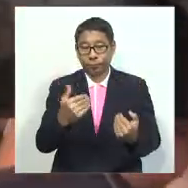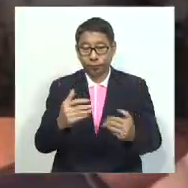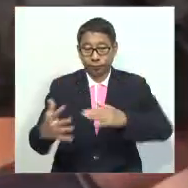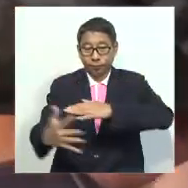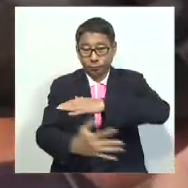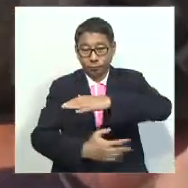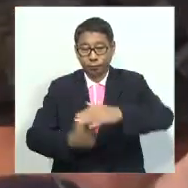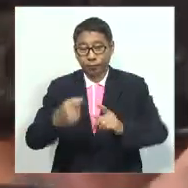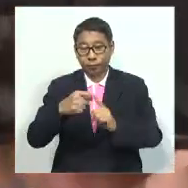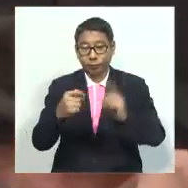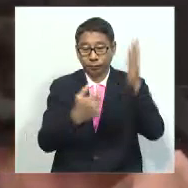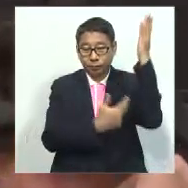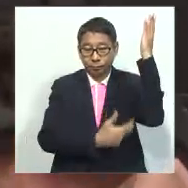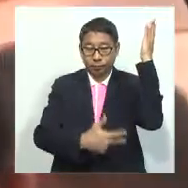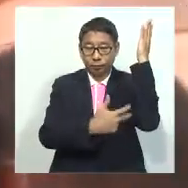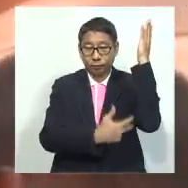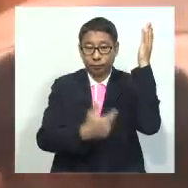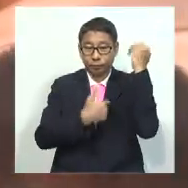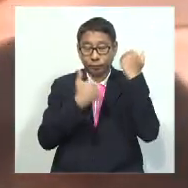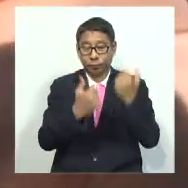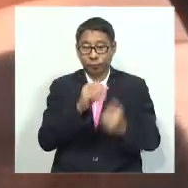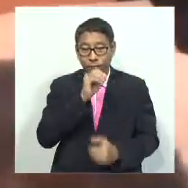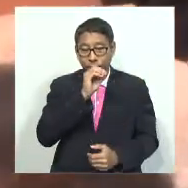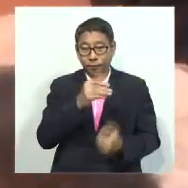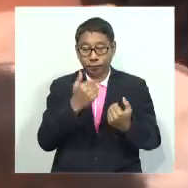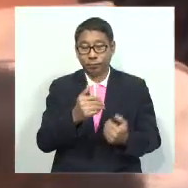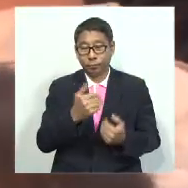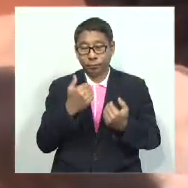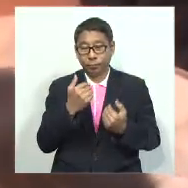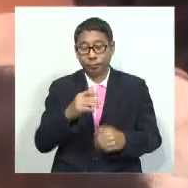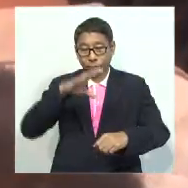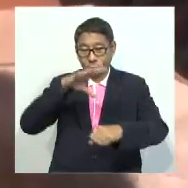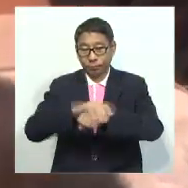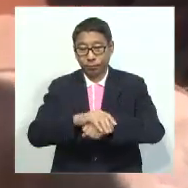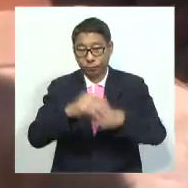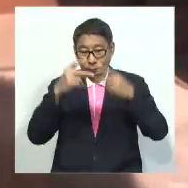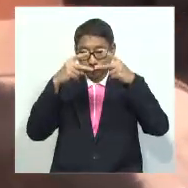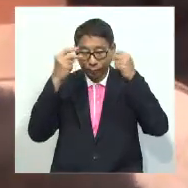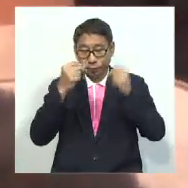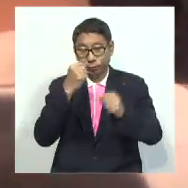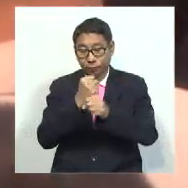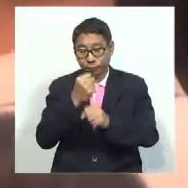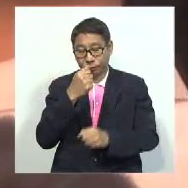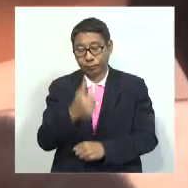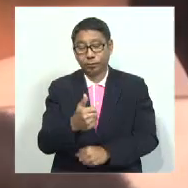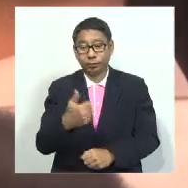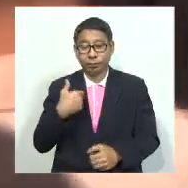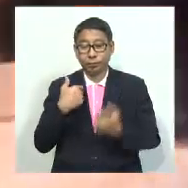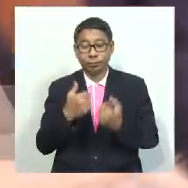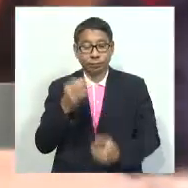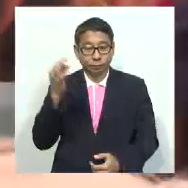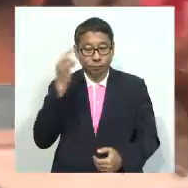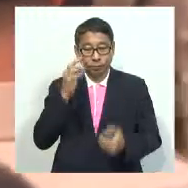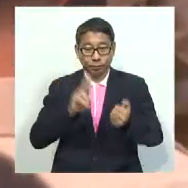ถที่ถูกขโมยมาจาก3จังหวัดชายแดนใต้พร้อมยืนยันว่าอีกไม่นานก็จะสามารถจับกุมตัวผู้ที่ก่อเหตุได้ค่ะ